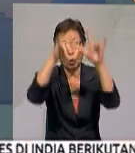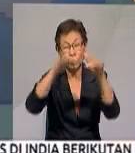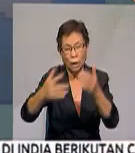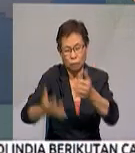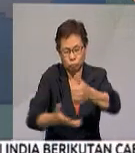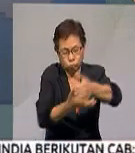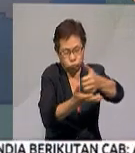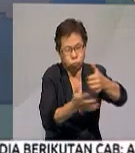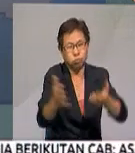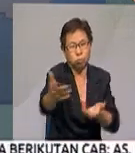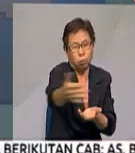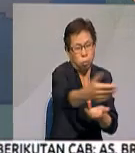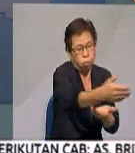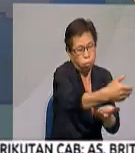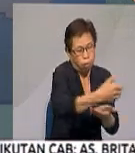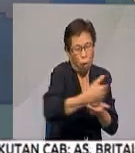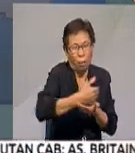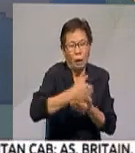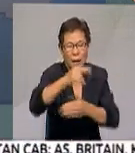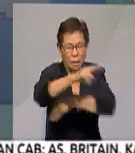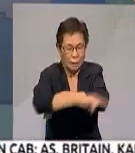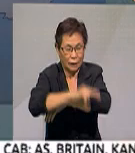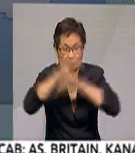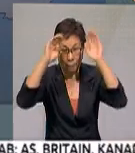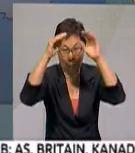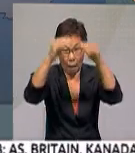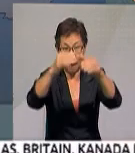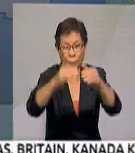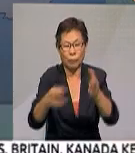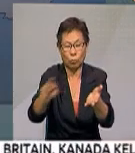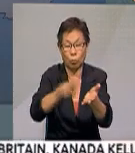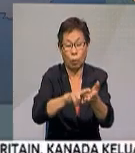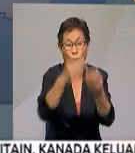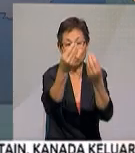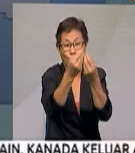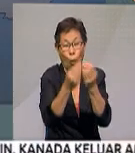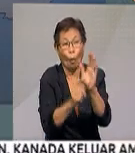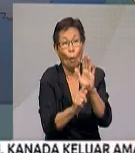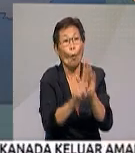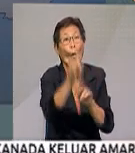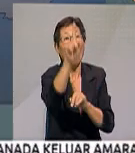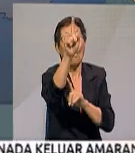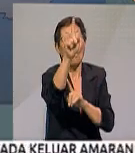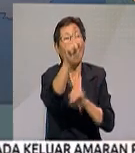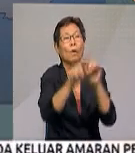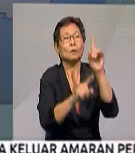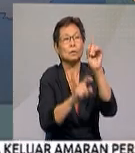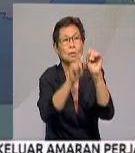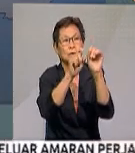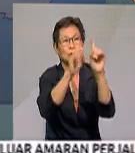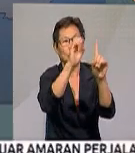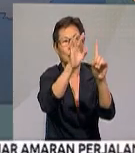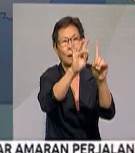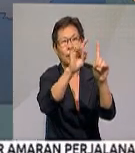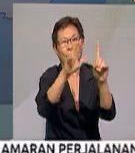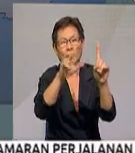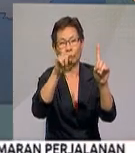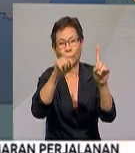jam 7 malam didapati di negeri Pahang, Rompin iaitu mencatatkan angka yang tertinggi iaitu sebanyak